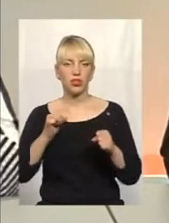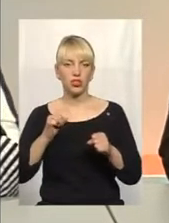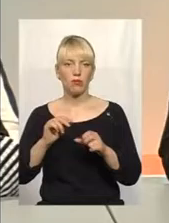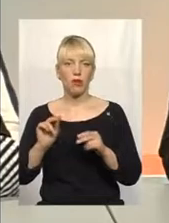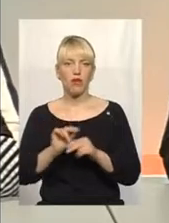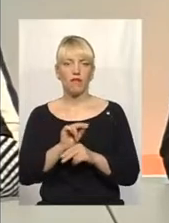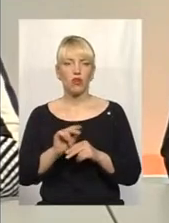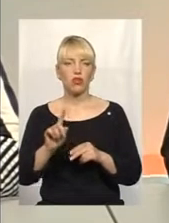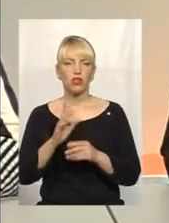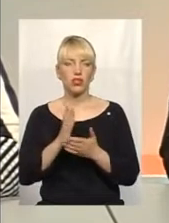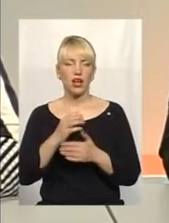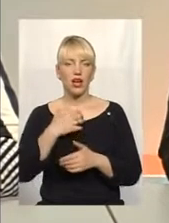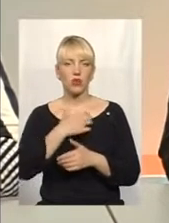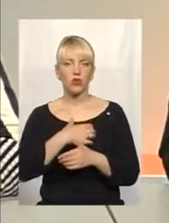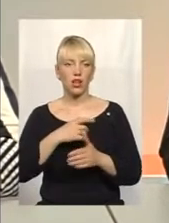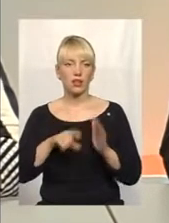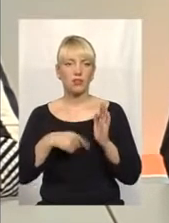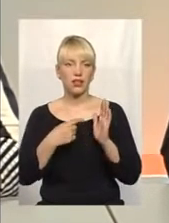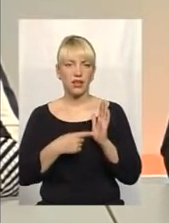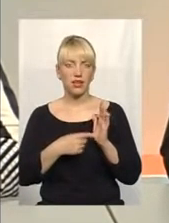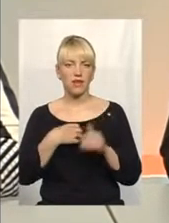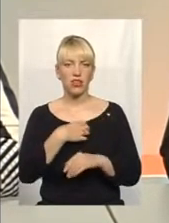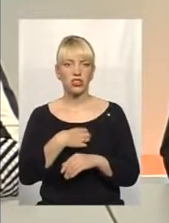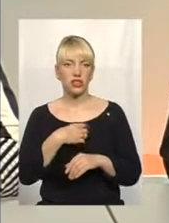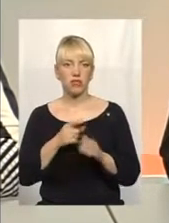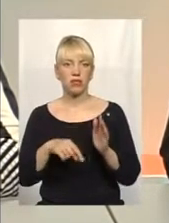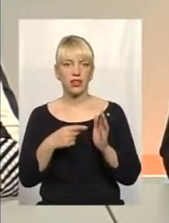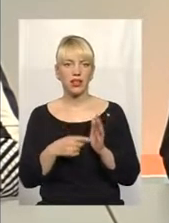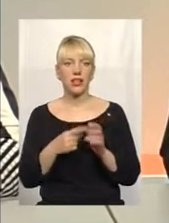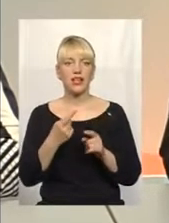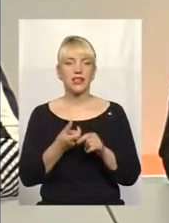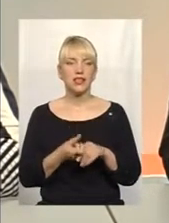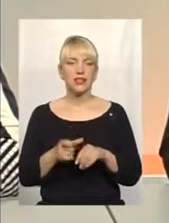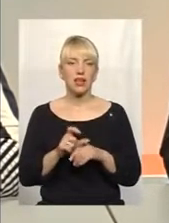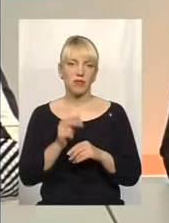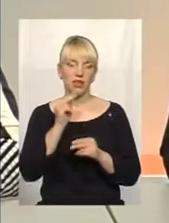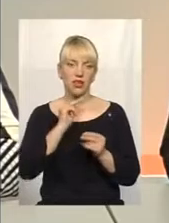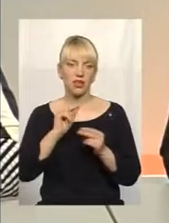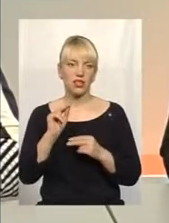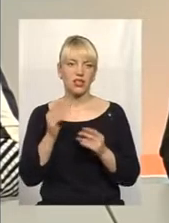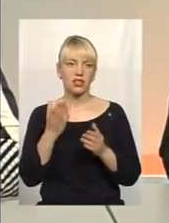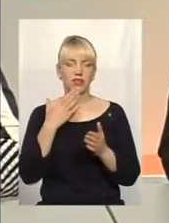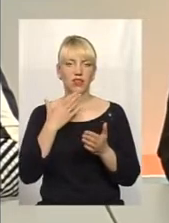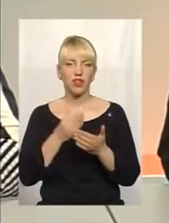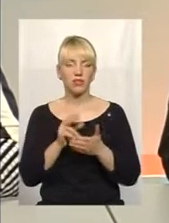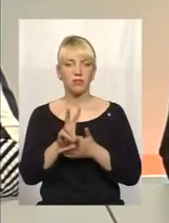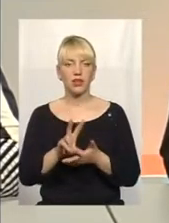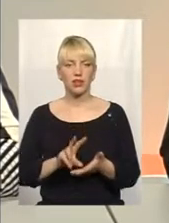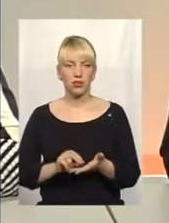дуже актуальним питанням, дуже важливим питанням. І саме найкраще от, якимось власним